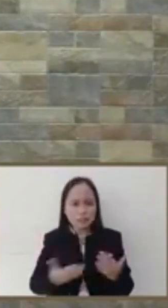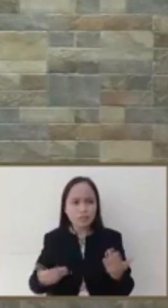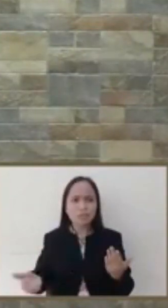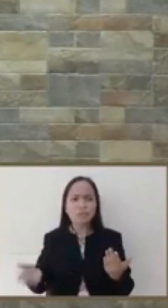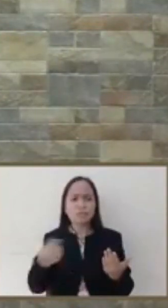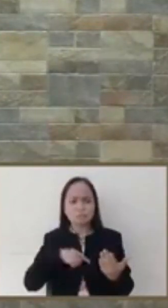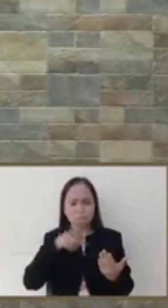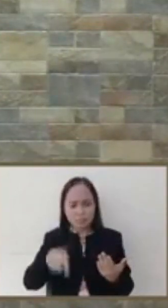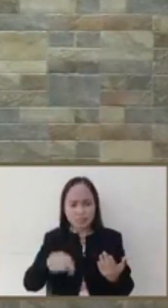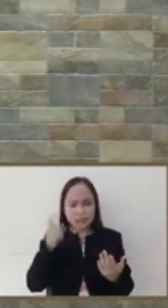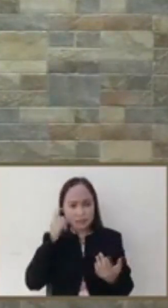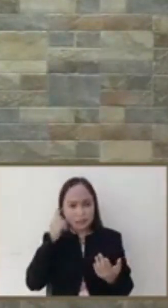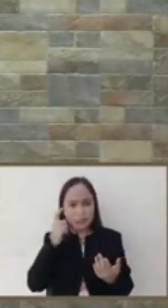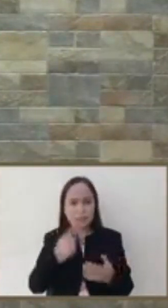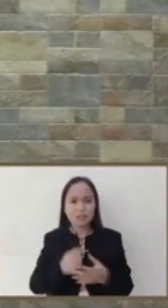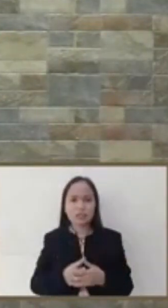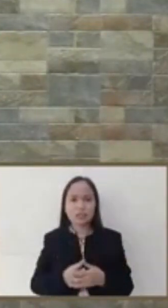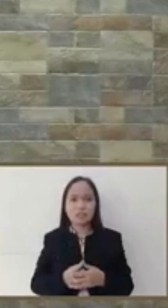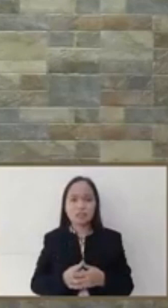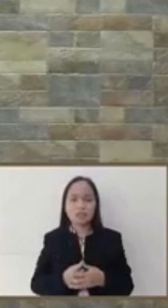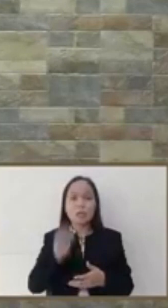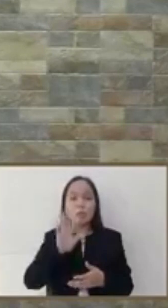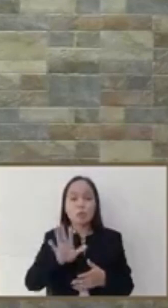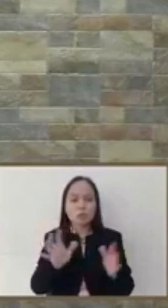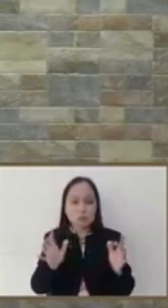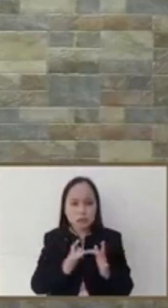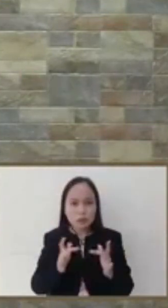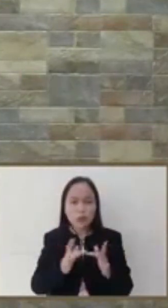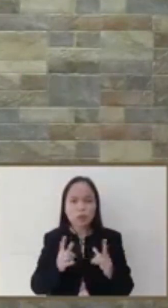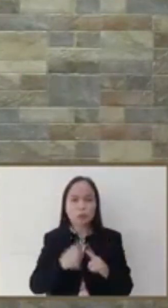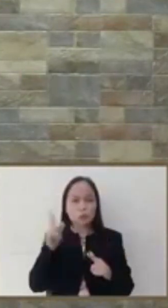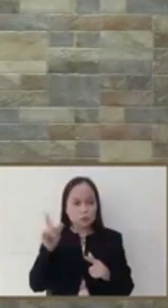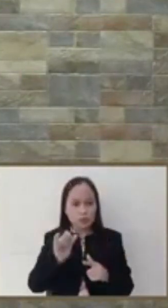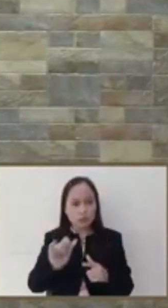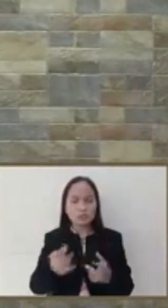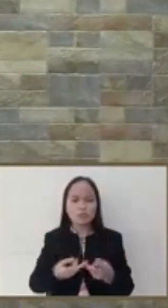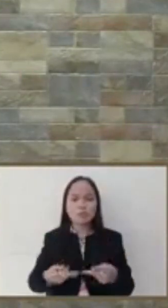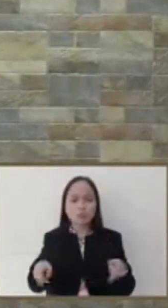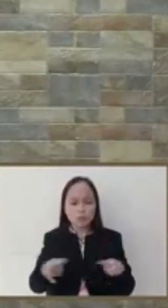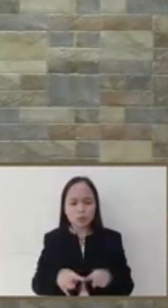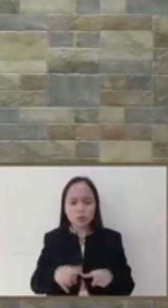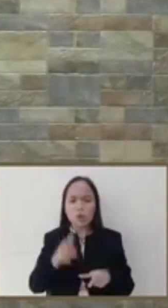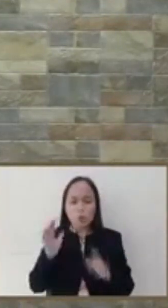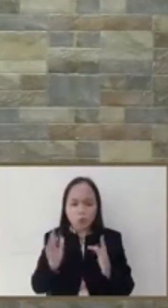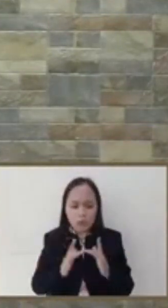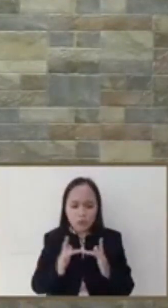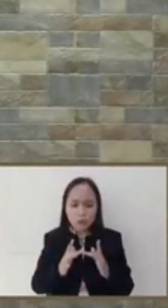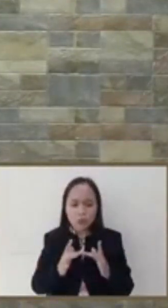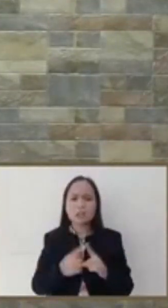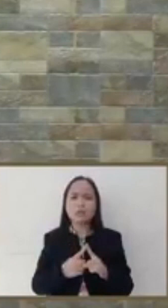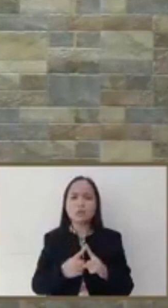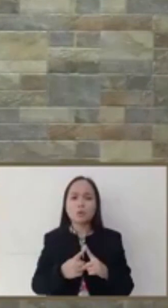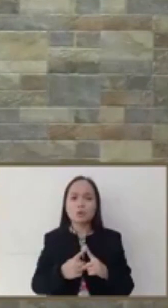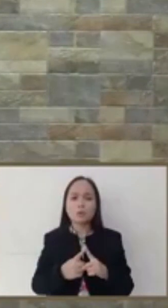kapatid. Yung connection natin sa eternal value, sa connection natin sa eternity, connection natin sa